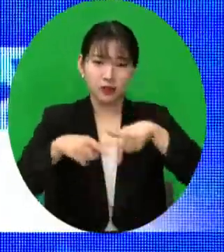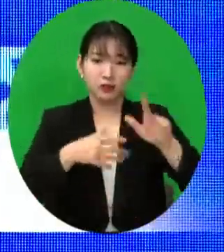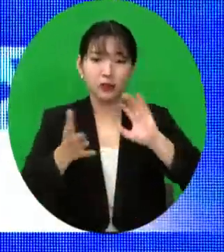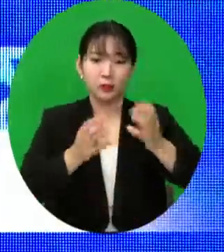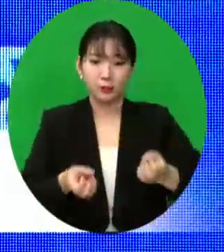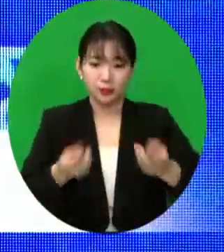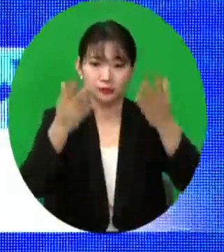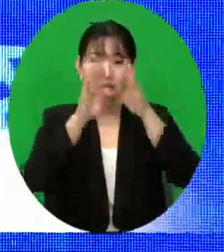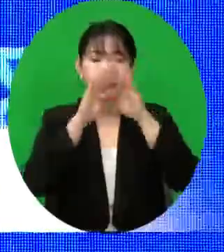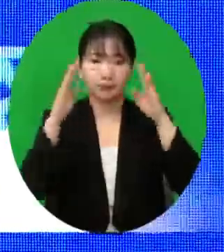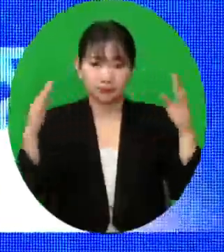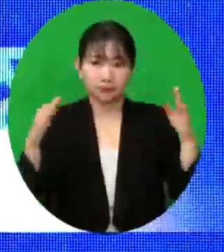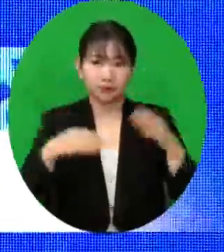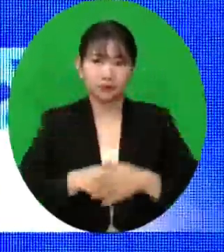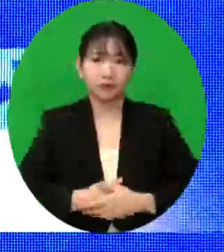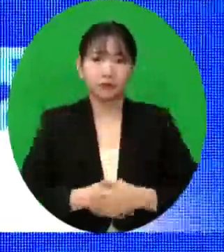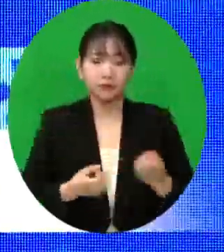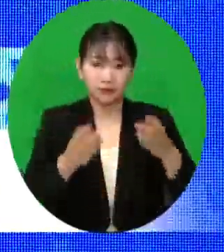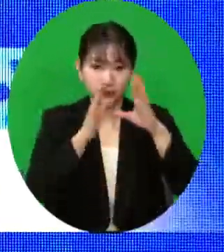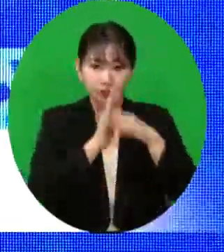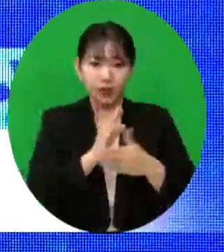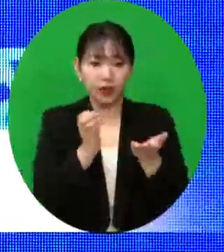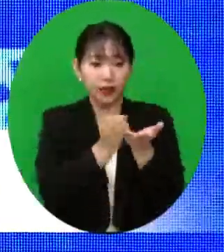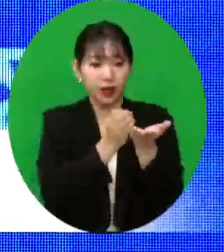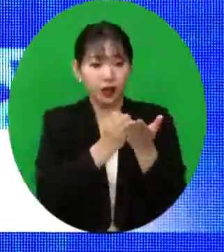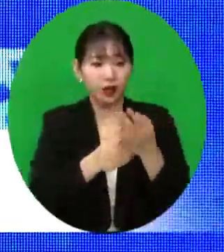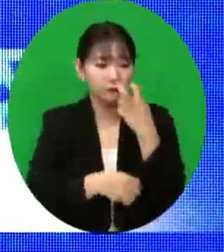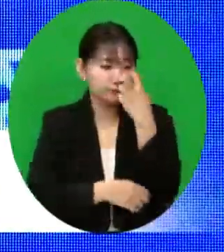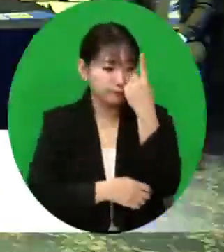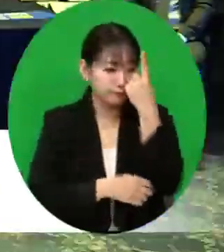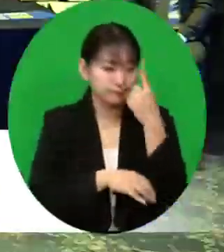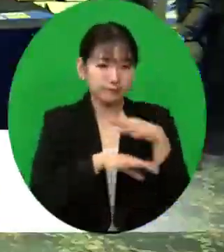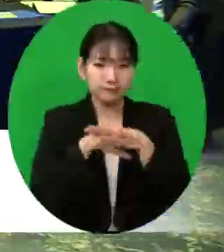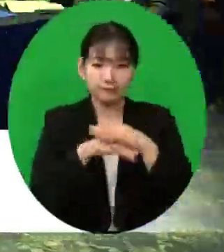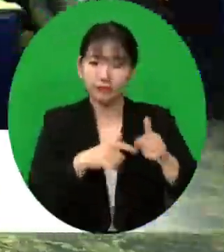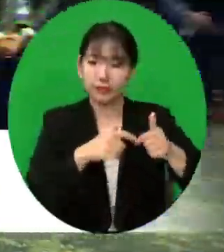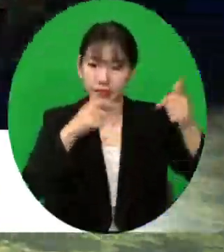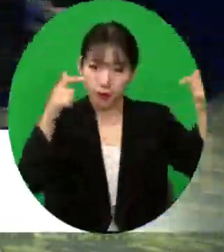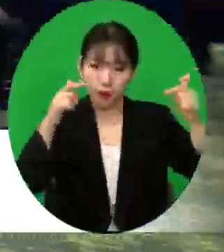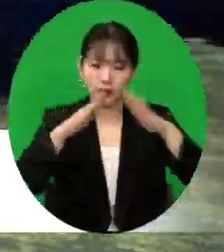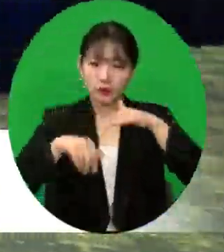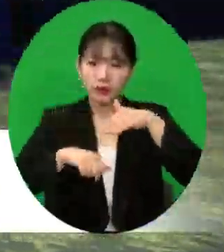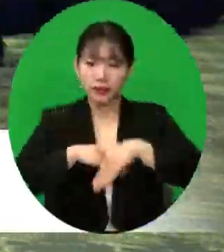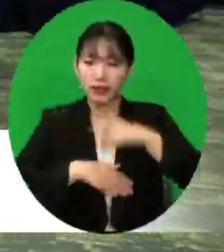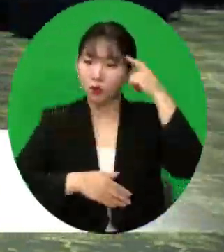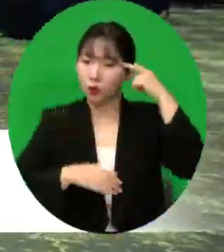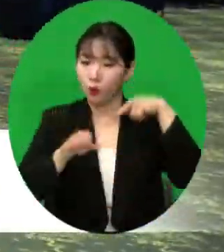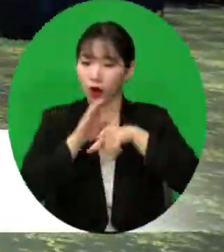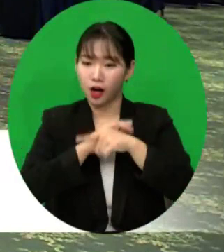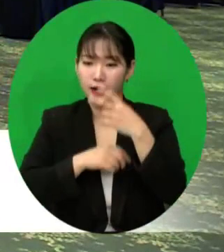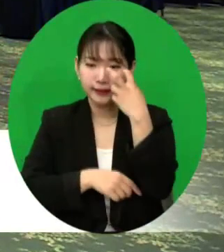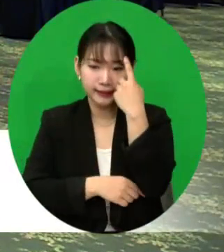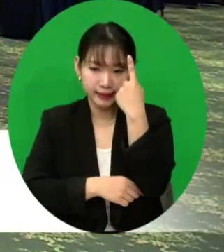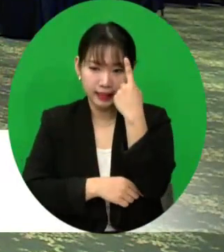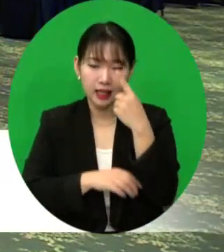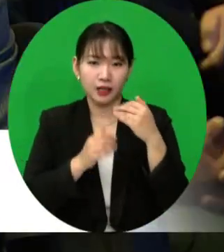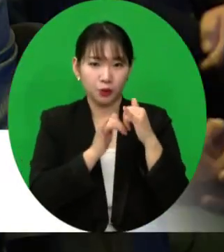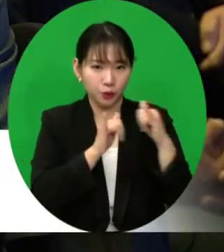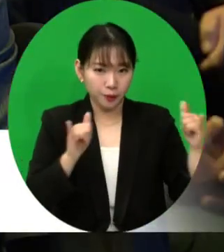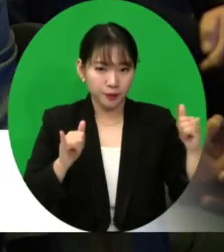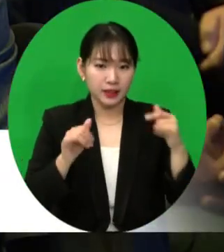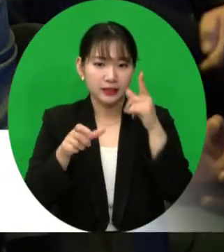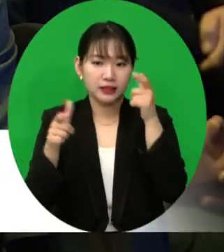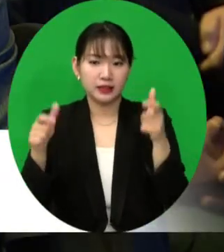포럼을 열었습니다. 포럼에서는 섬지역 치안 인프라 강화, 전남형 과학 치안 등 도민과 지역의